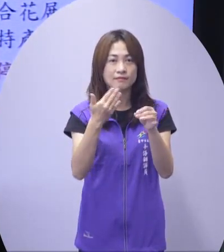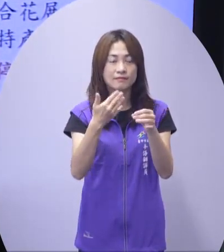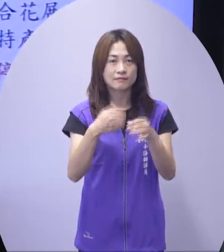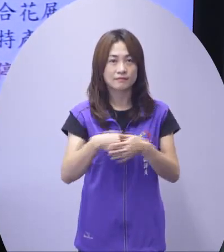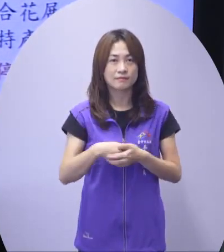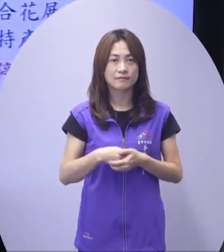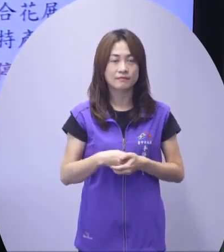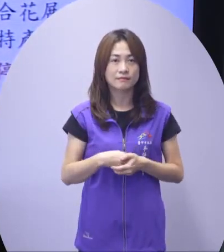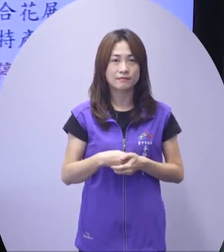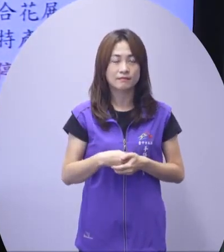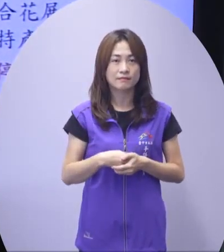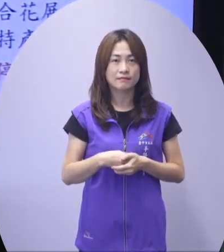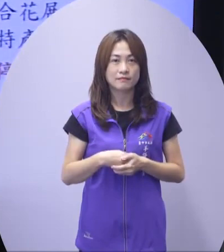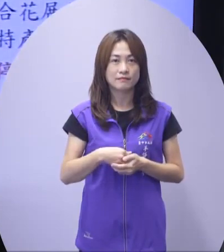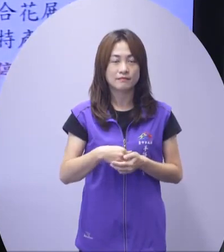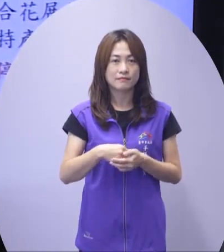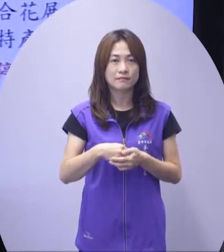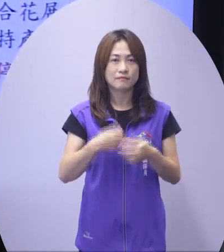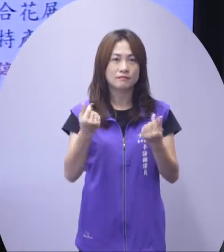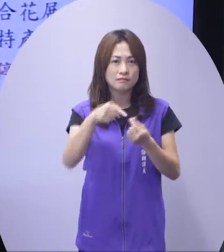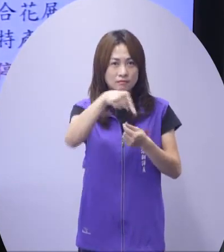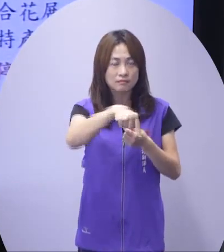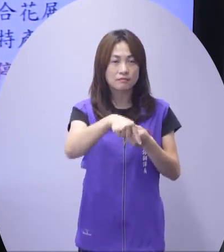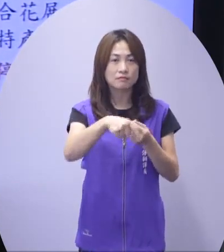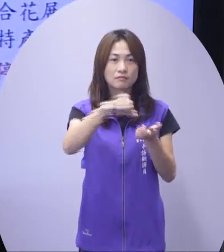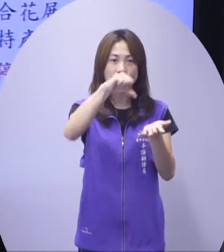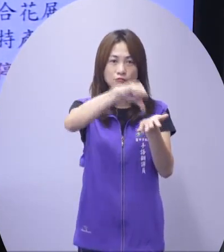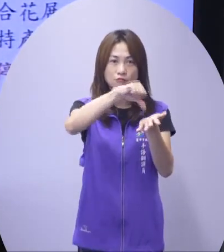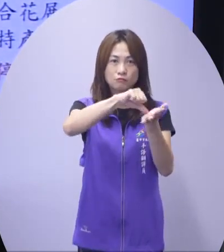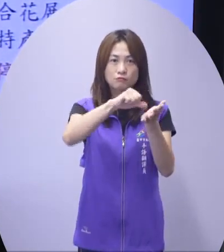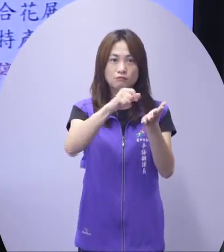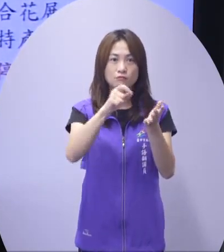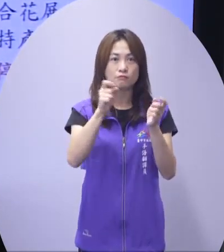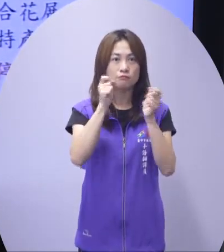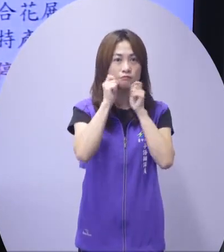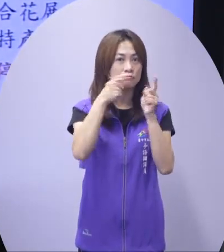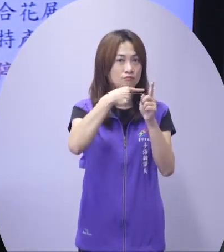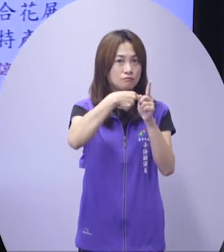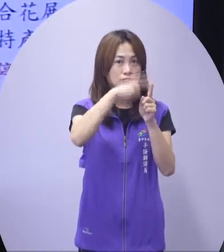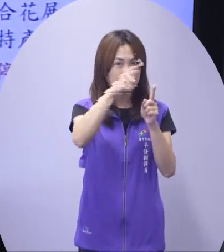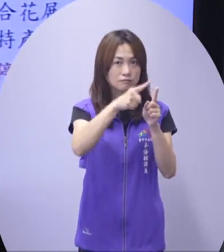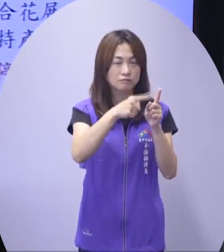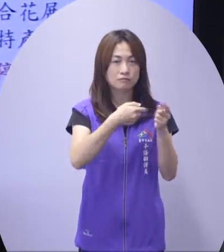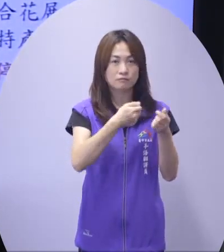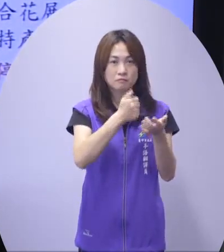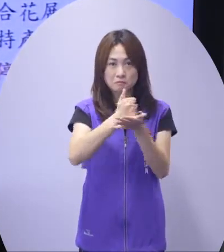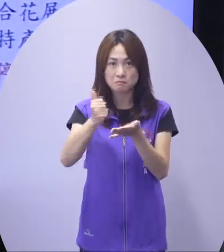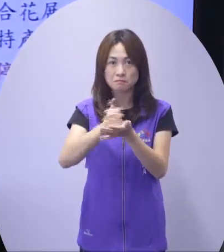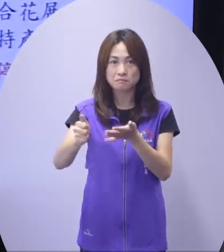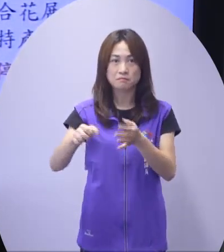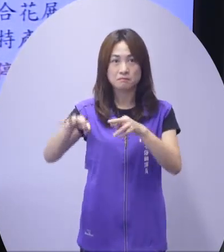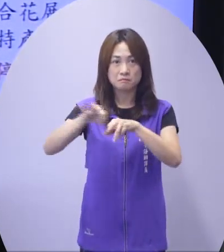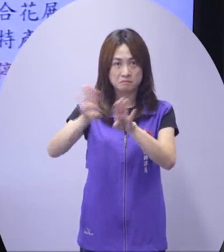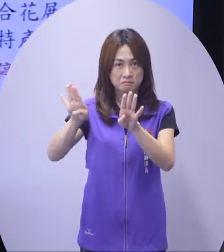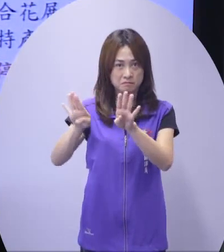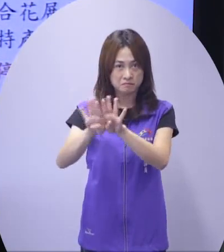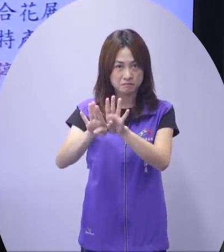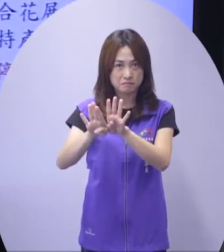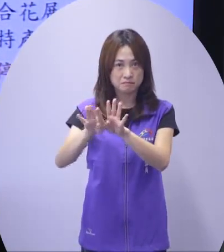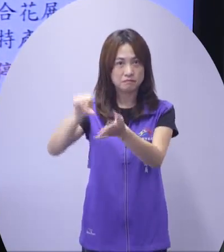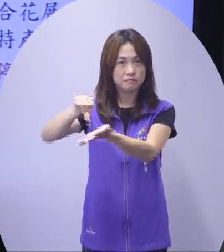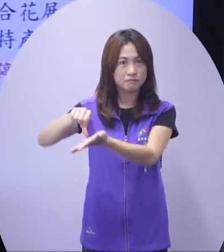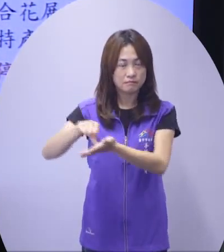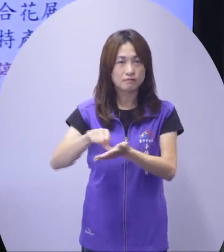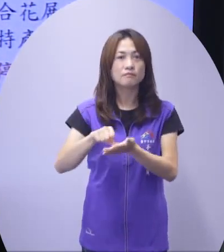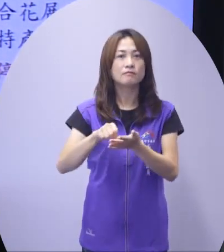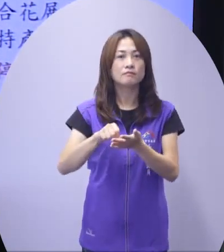培育的高粱种子呢，都供应金门种植的，所以它跟金门的关系特别密切，所以它特别要金门也来